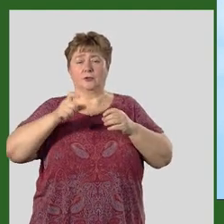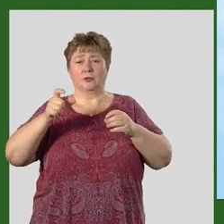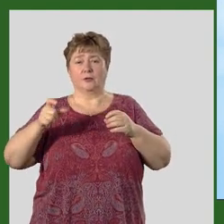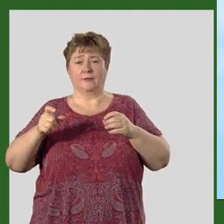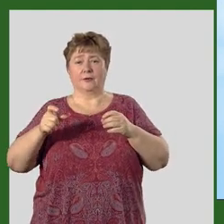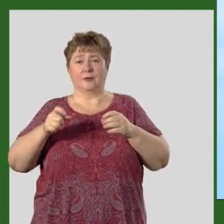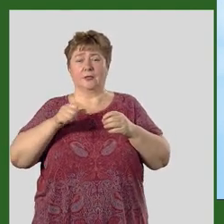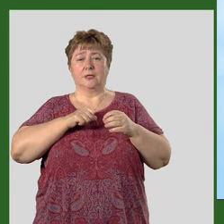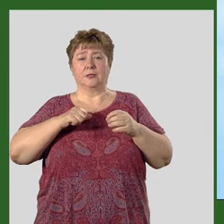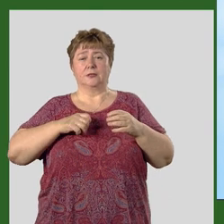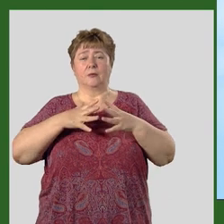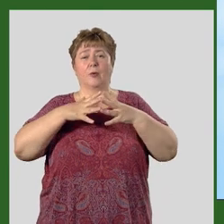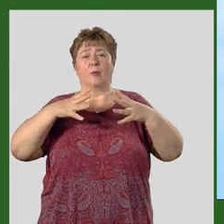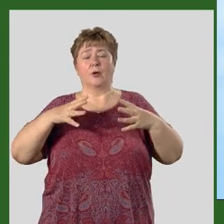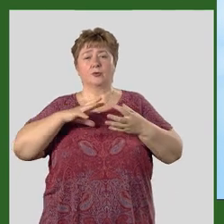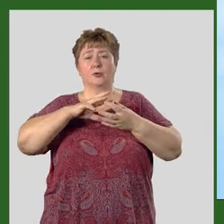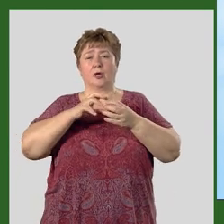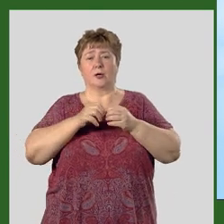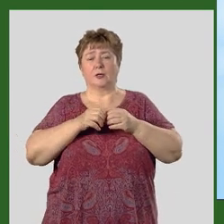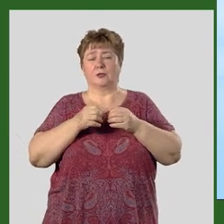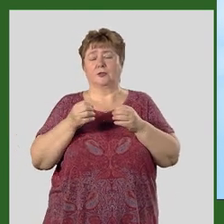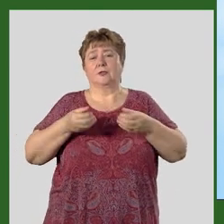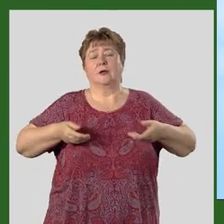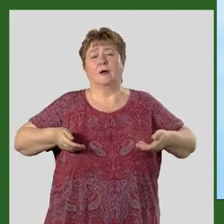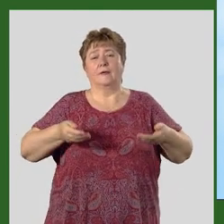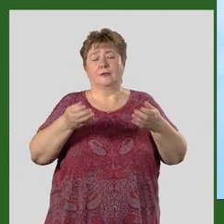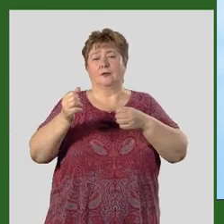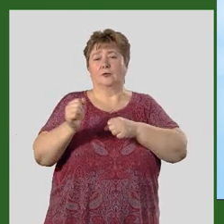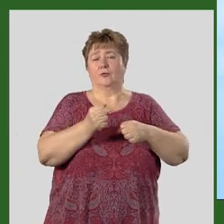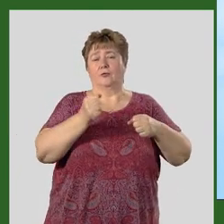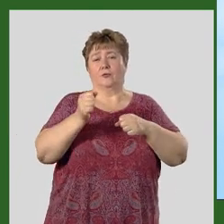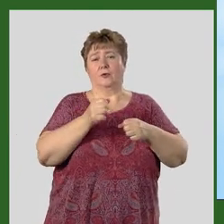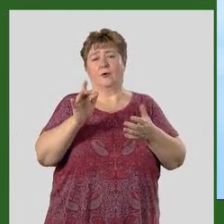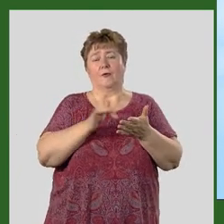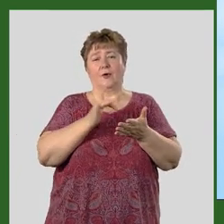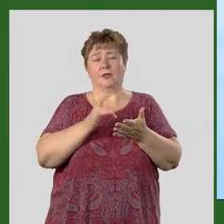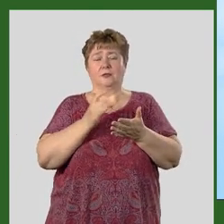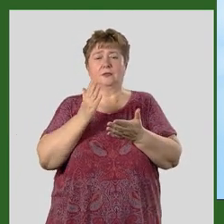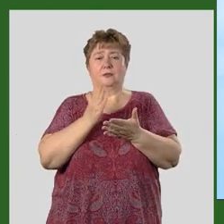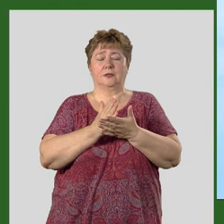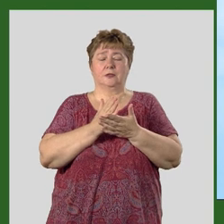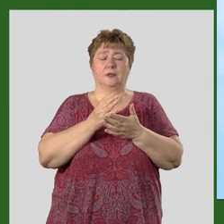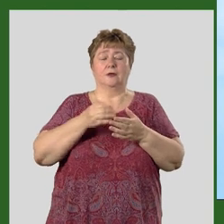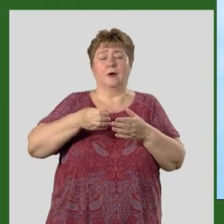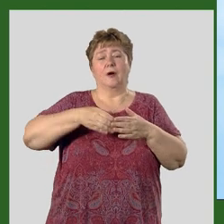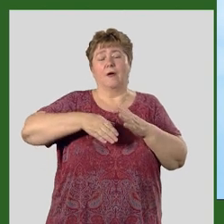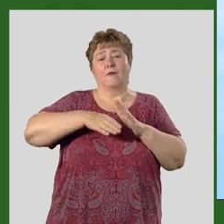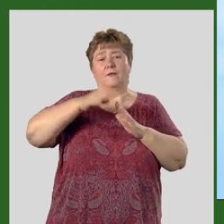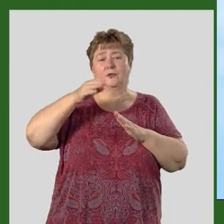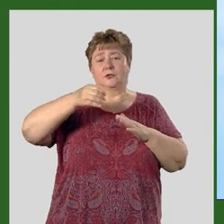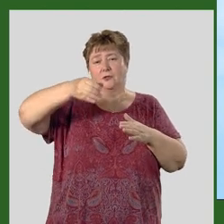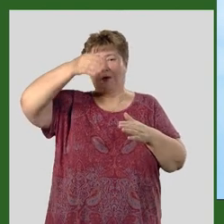человек. Самое большое количество официантов, дворников и кассиров имеют высшее